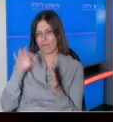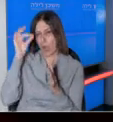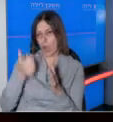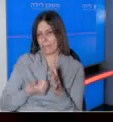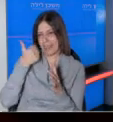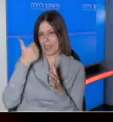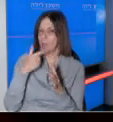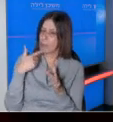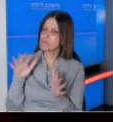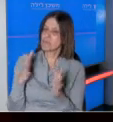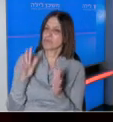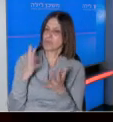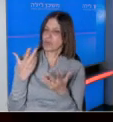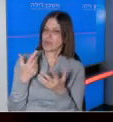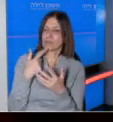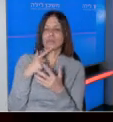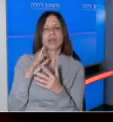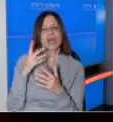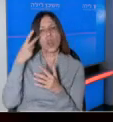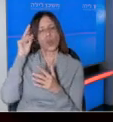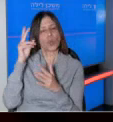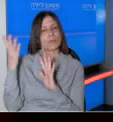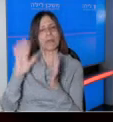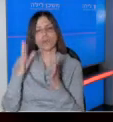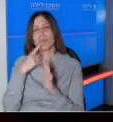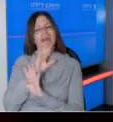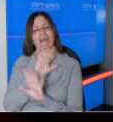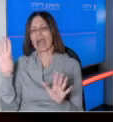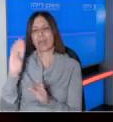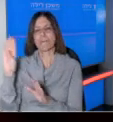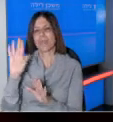לעצמו, הליכודניק הממוצע אומר רק ביבי. לא, לא